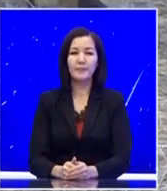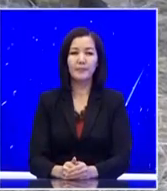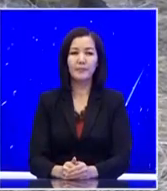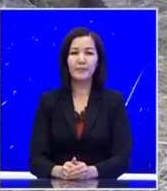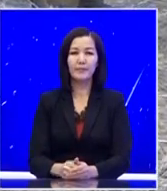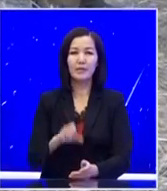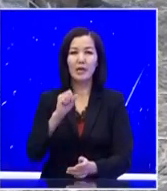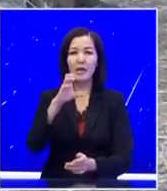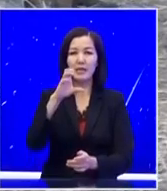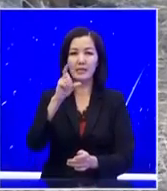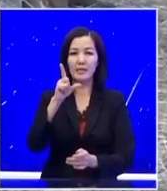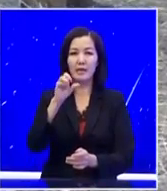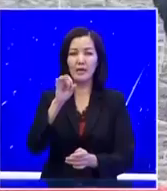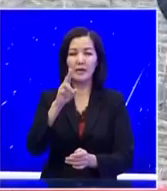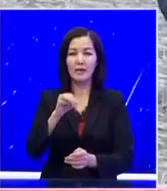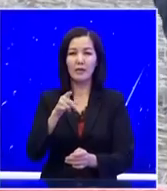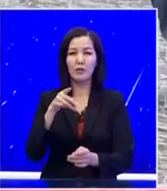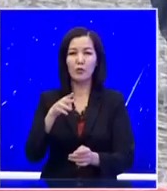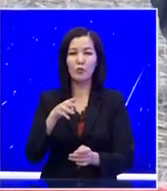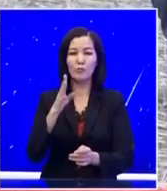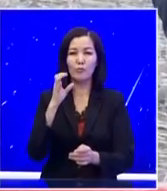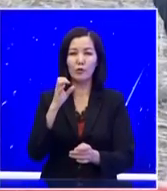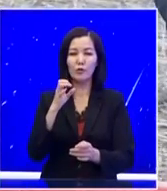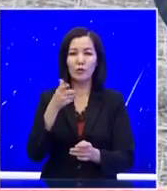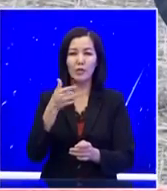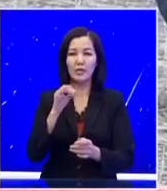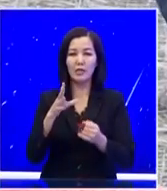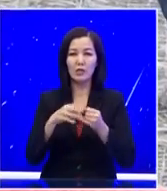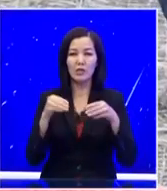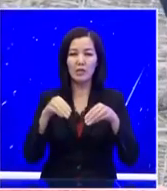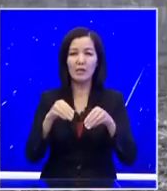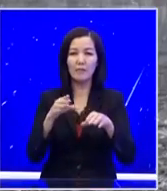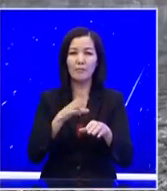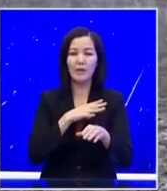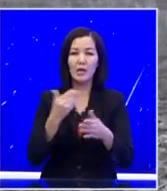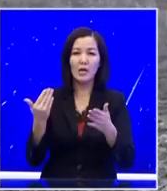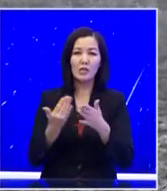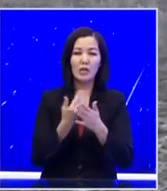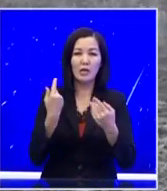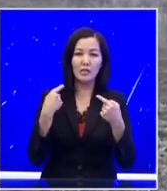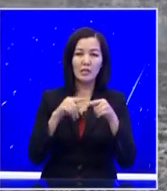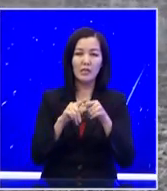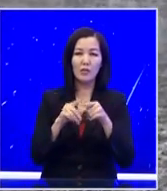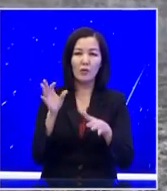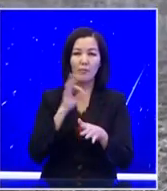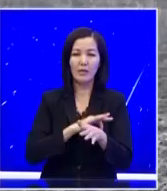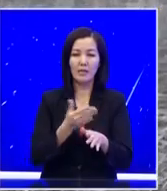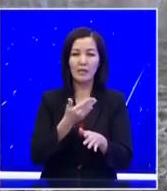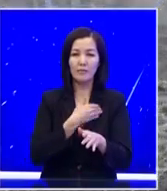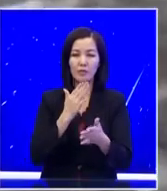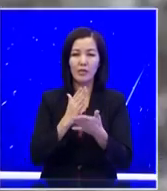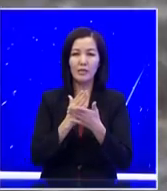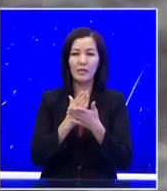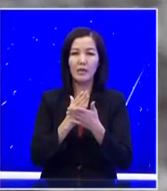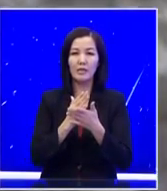Асқар Жазылбеков биыл 4500 гектар жерге дәнді дақыл сеппек. Ол үшін жаңа заманауи техникаларды пайдаланып жатыр.